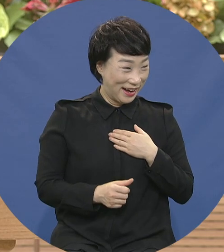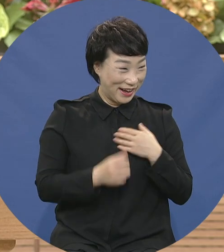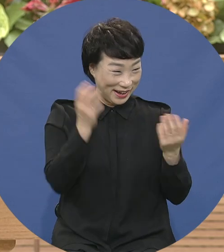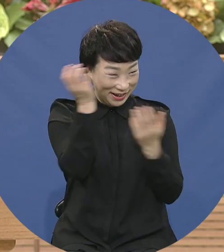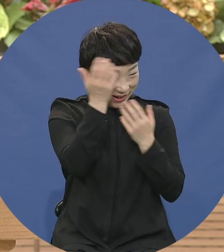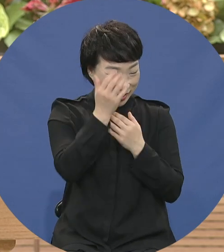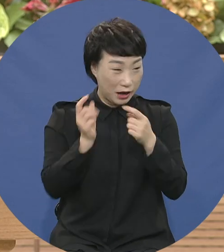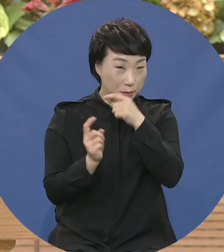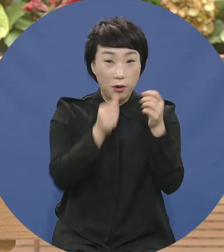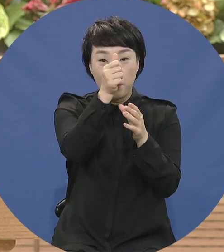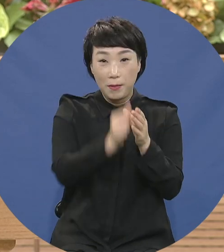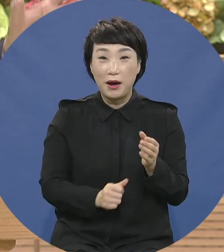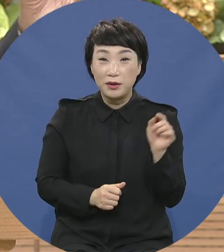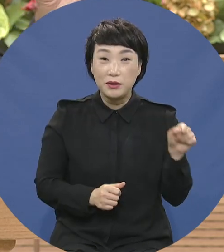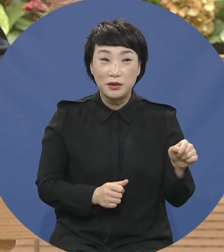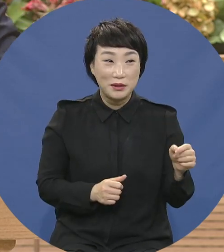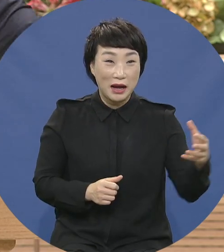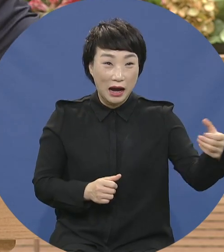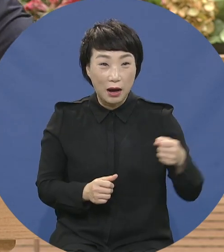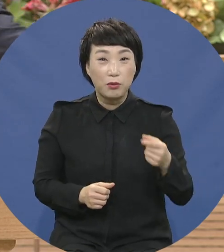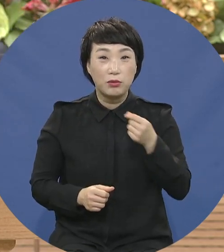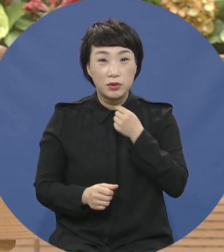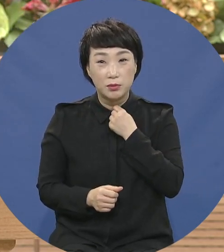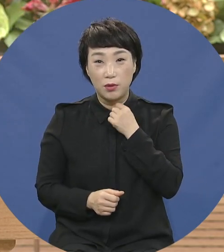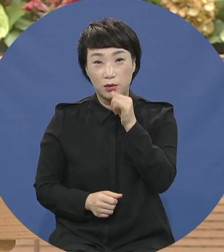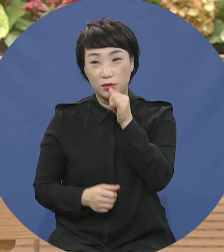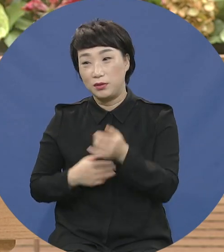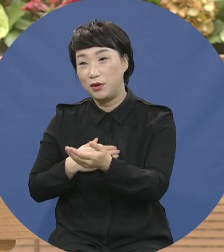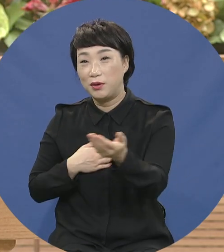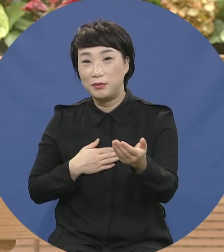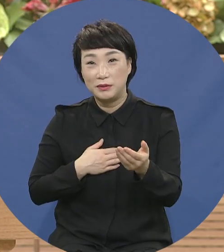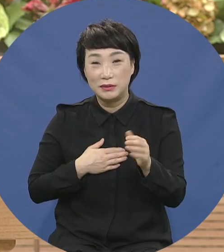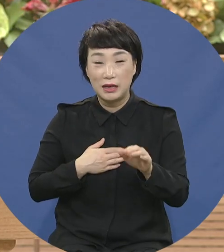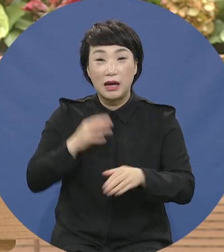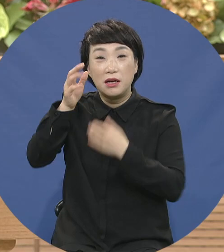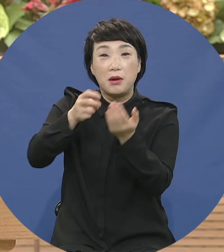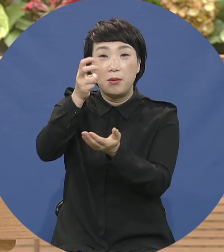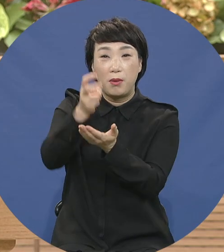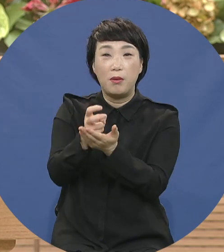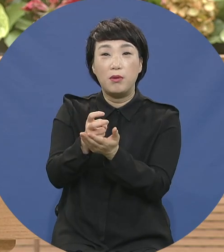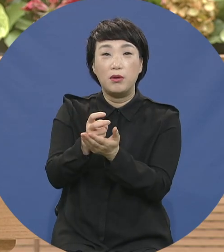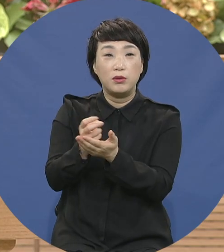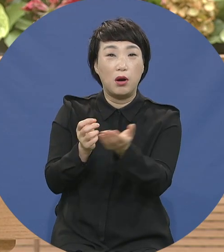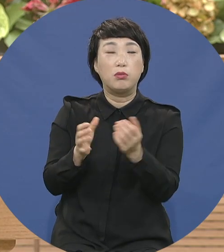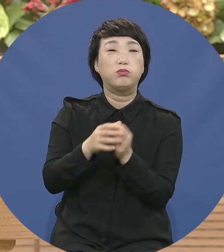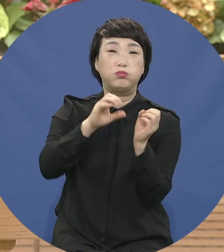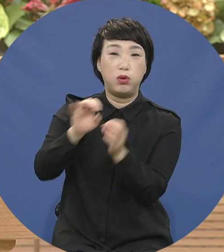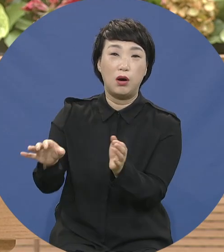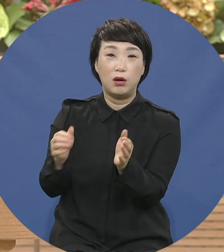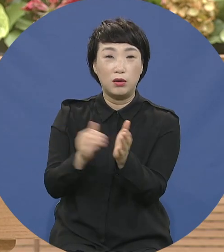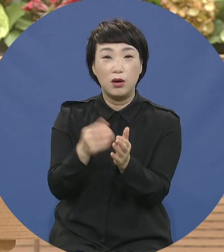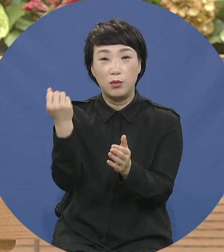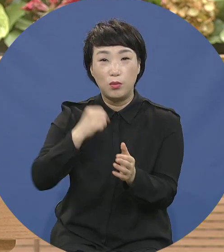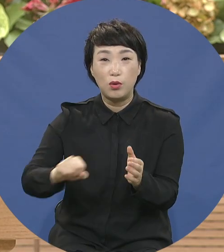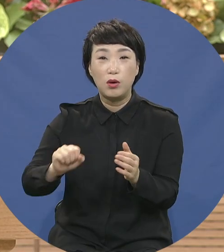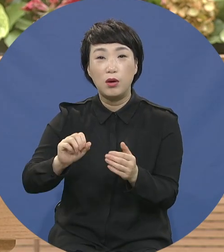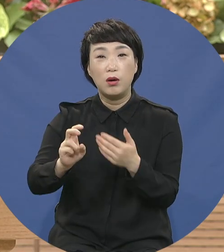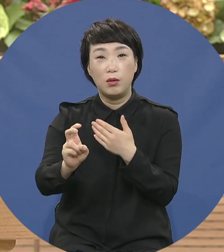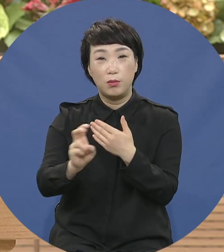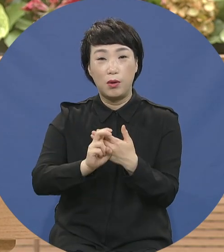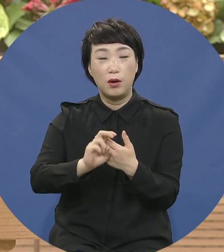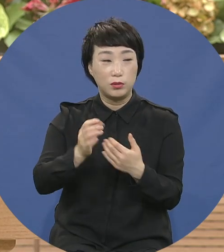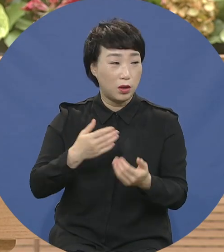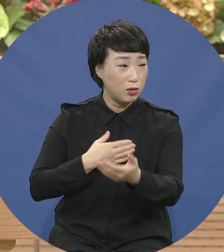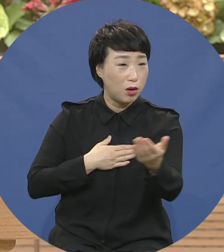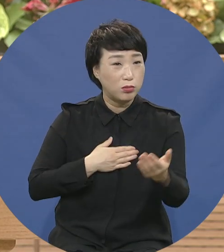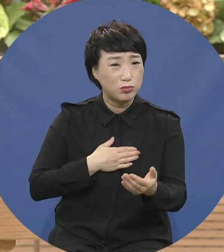사무쳐서 미혹당하여 그걸 얻으려 하다가 하나님의 법을 그냥 법법한 자가 되고 마는 것이